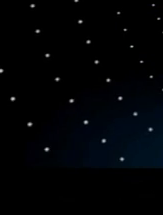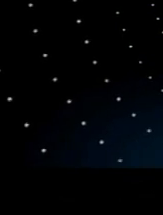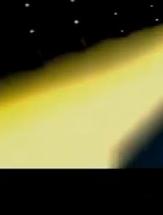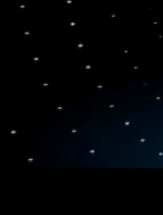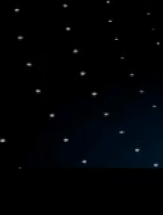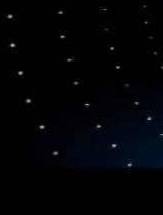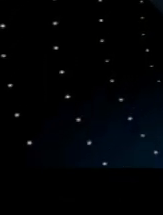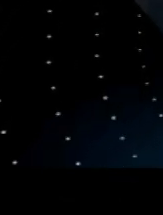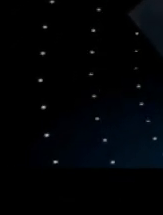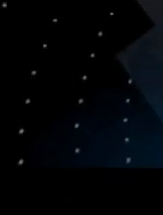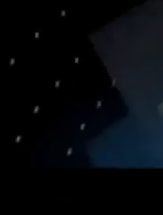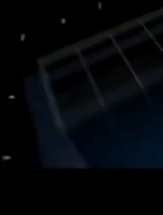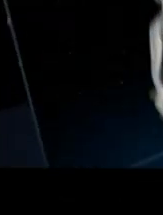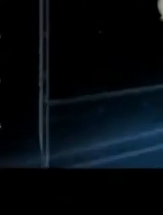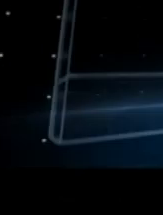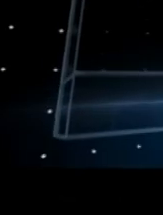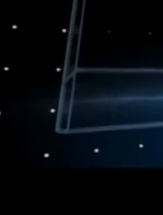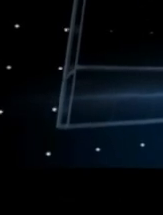Музика